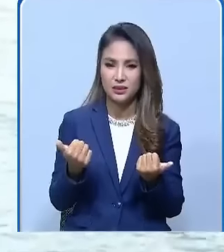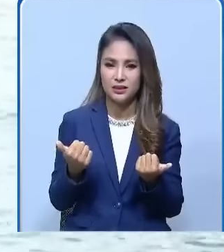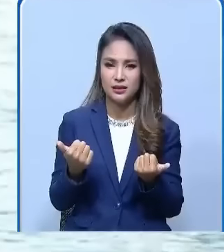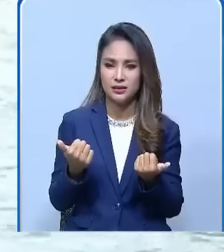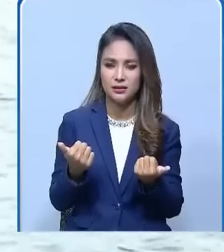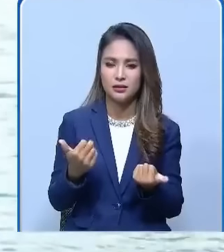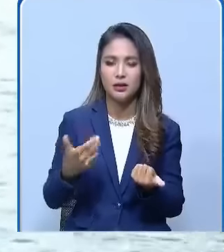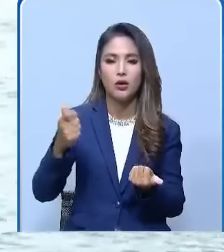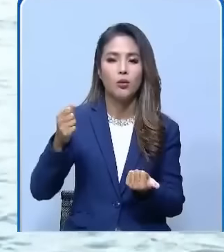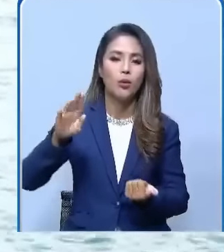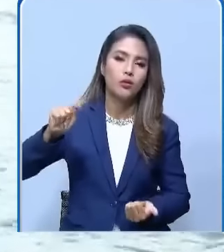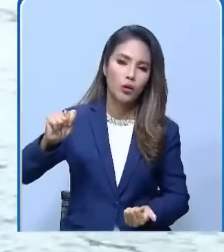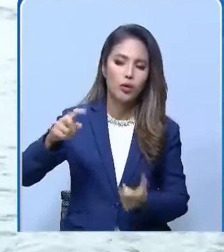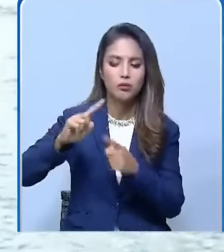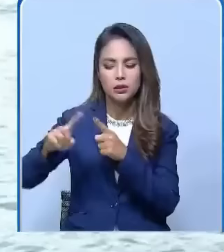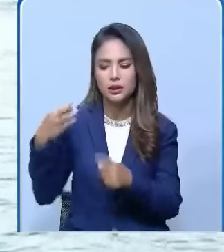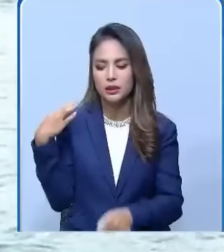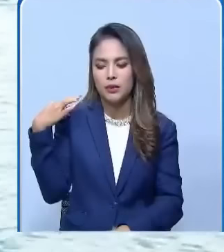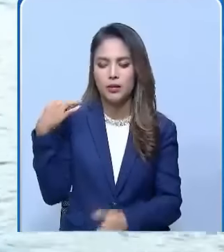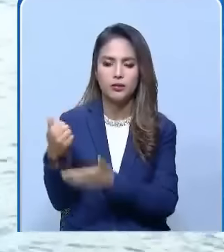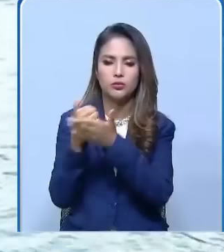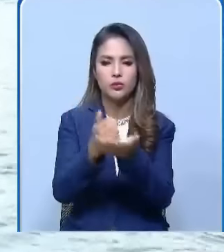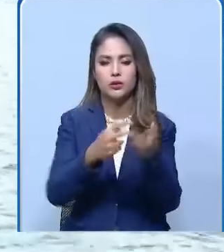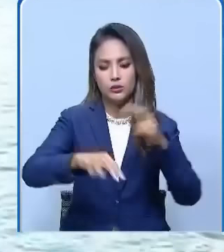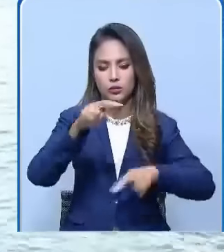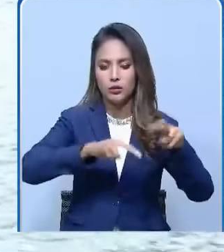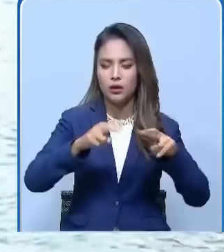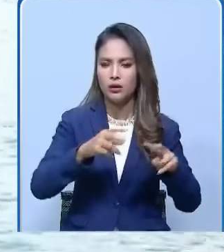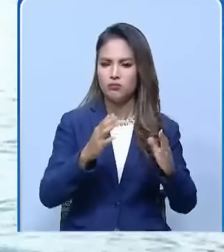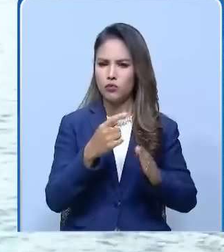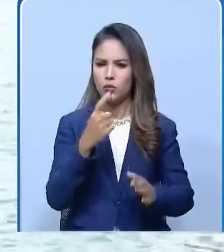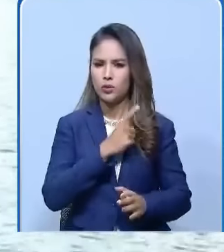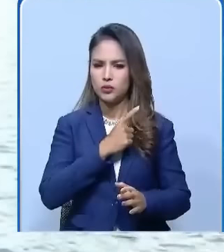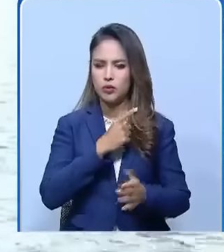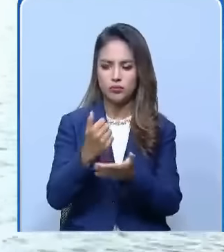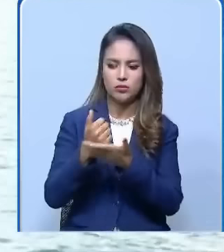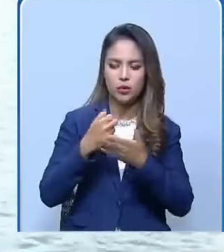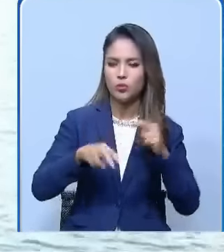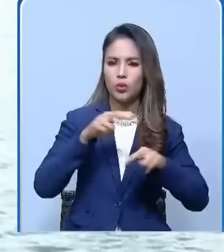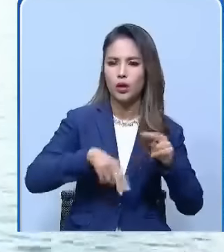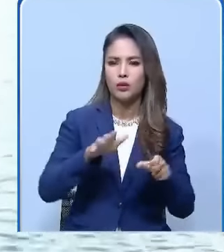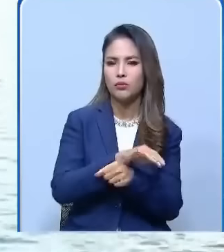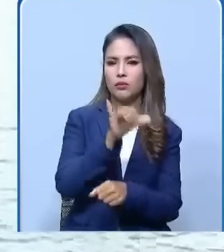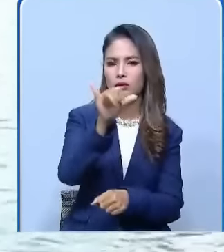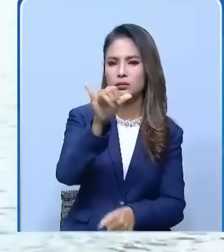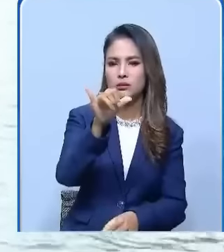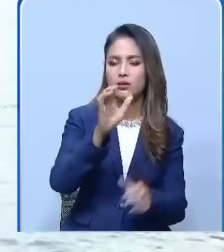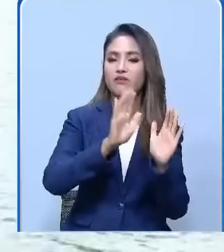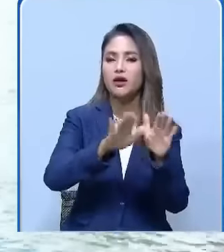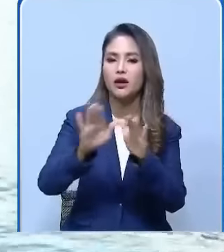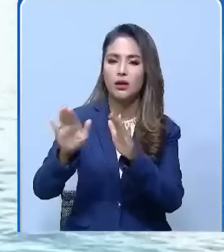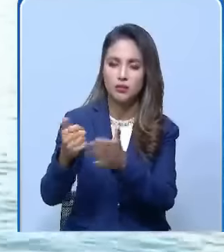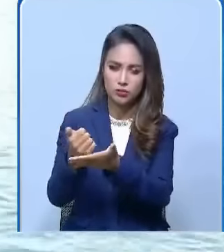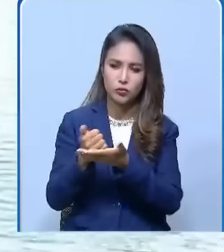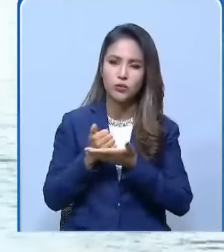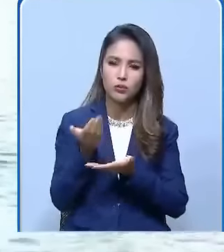ถิ่นแล้วก็จิตอาสาที่เข้ามาดูแลนะครับแต่หน่วยงานที่เกี่ยวข้องนั้นยังไม่ได้มาดูแลอย่างเต็มที่นะครับชาวบ้านอยากฝากให้หน่วยงานที่เกี่ยวข้องเร่งเข้ามา